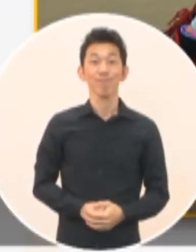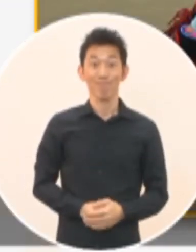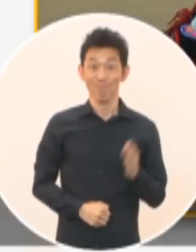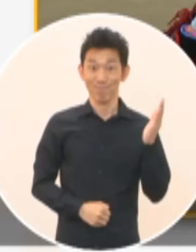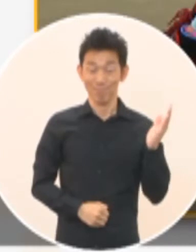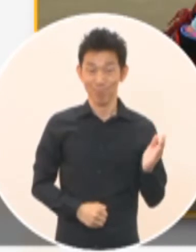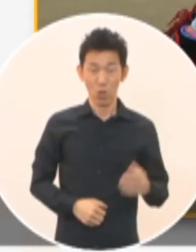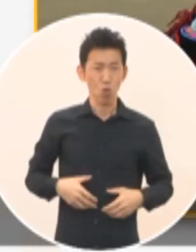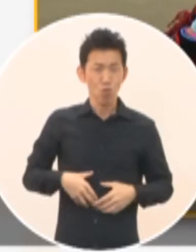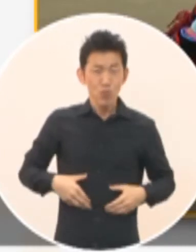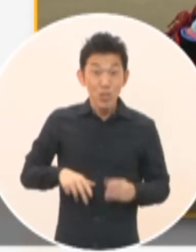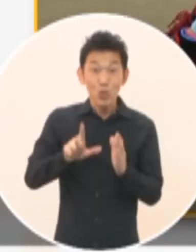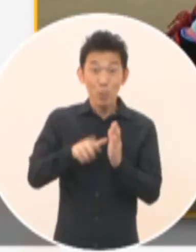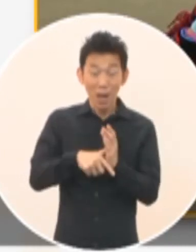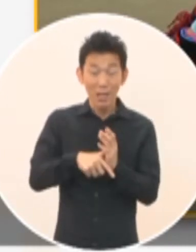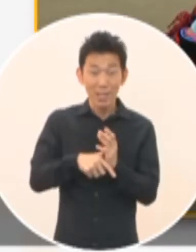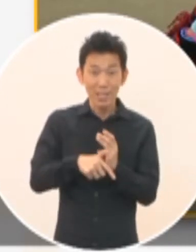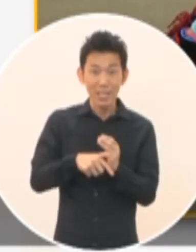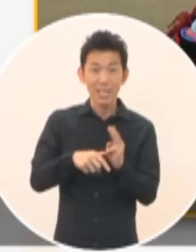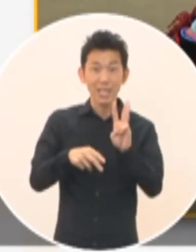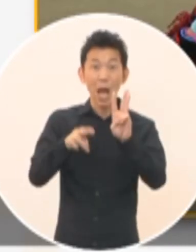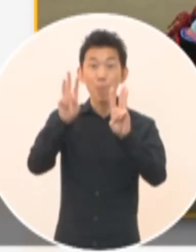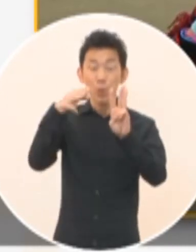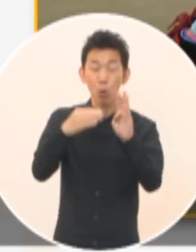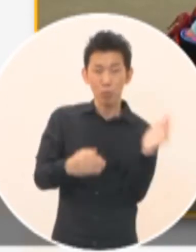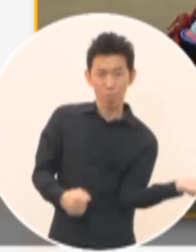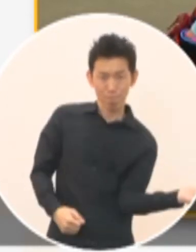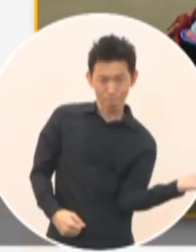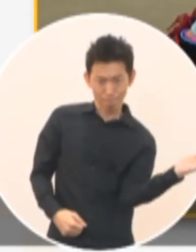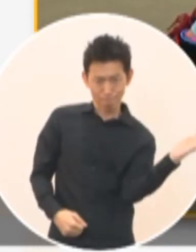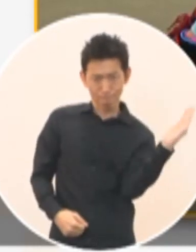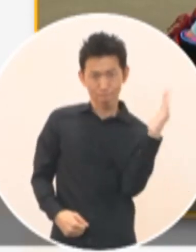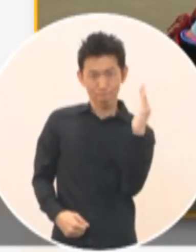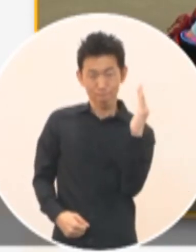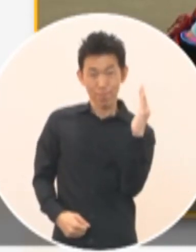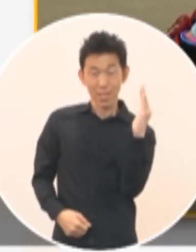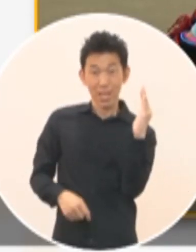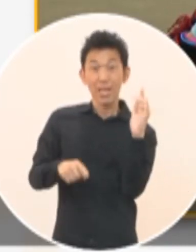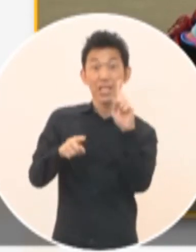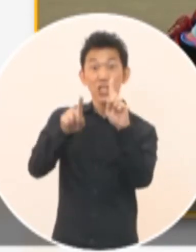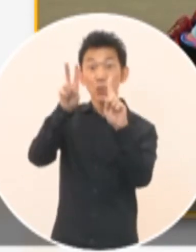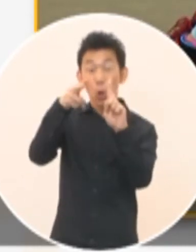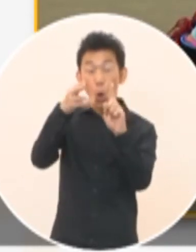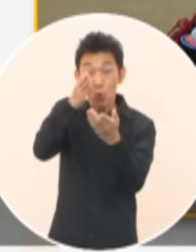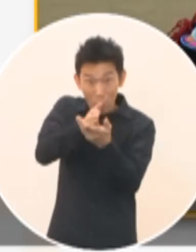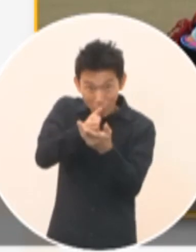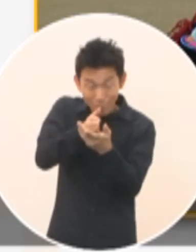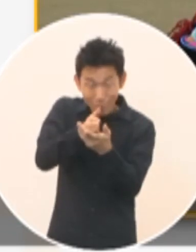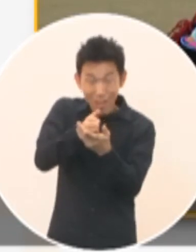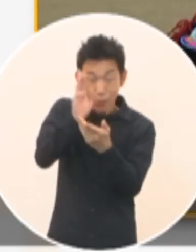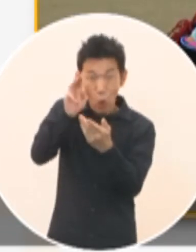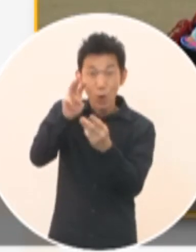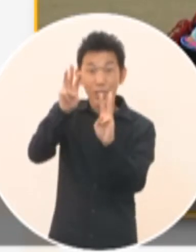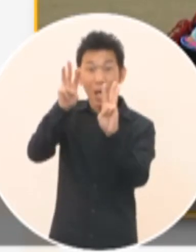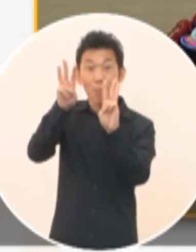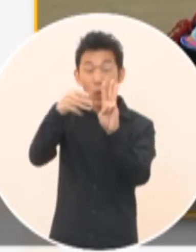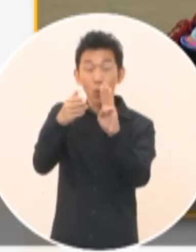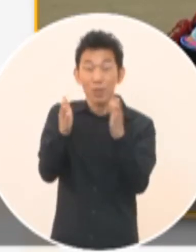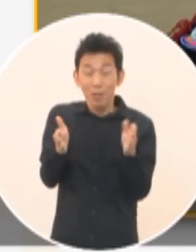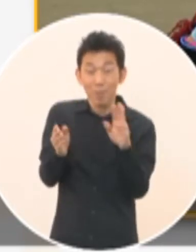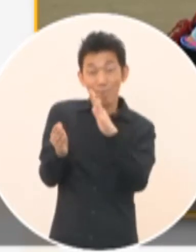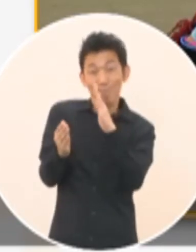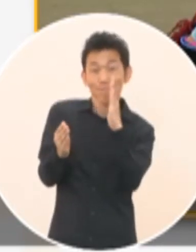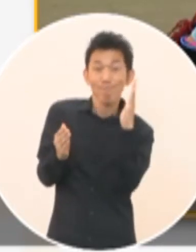腹筋は3秒かけて体を起こし、1秒止めて3秒かけて体を戻します